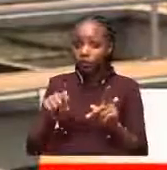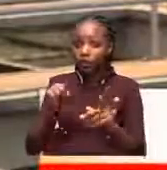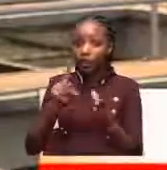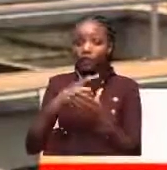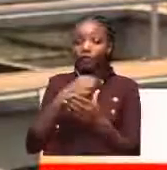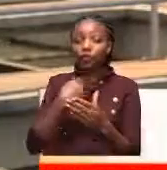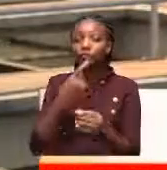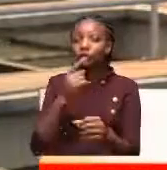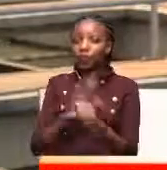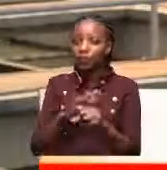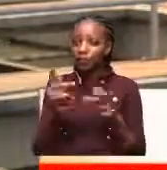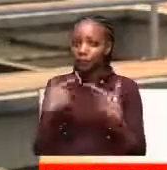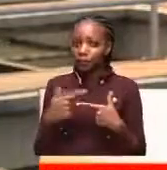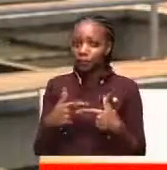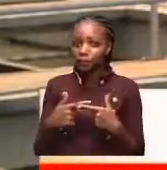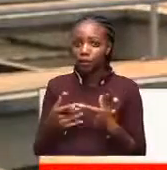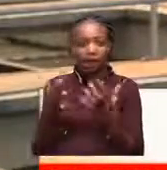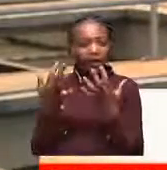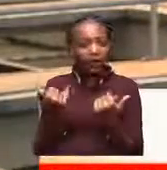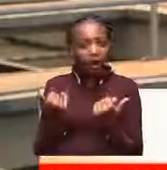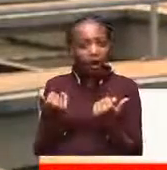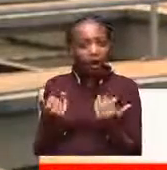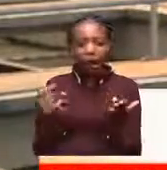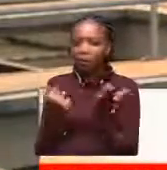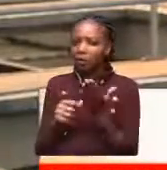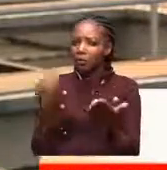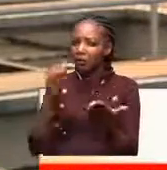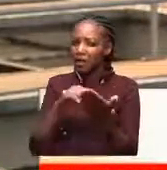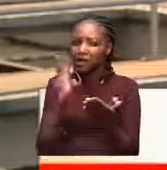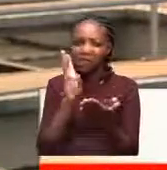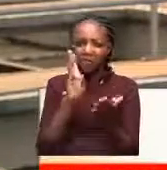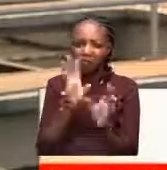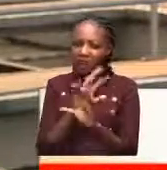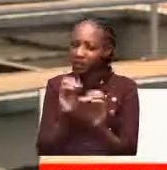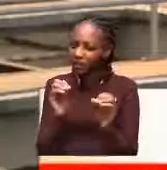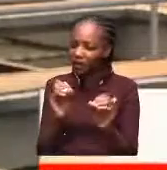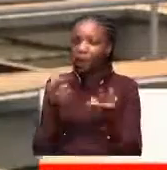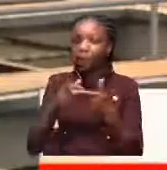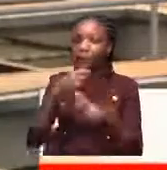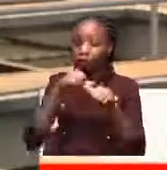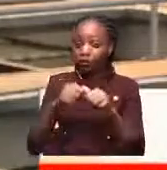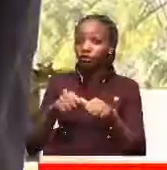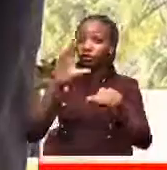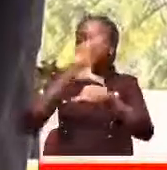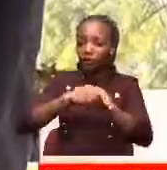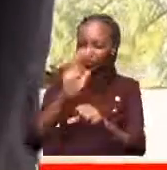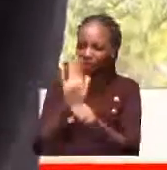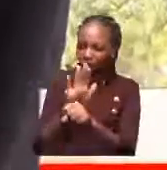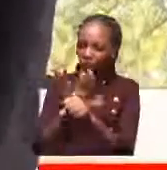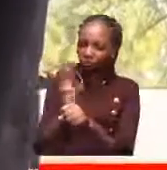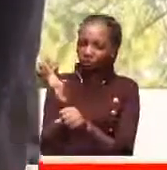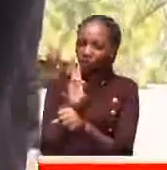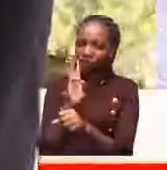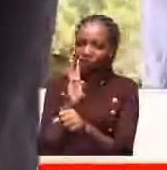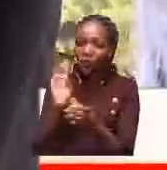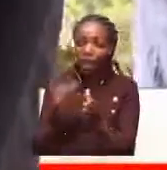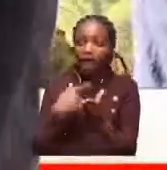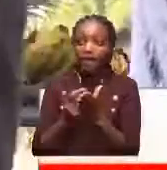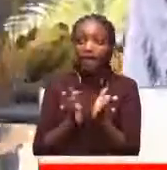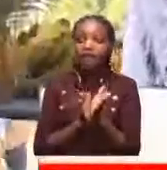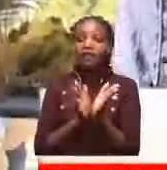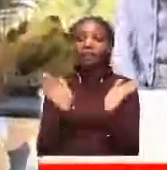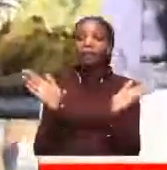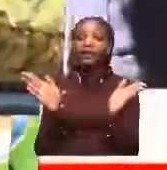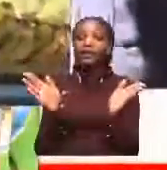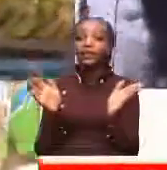the residents that they have adequate water for the next period. Kwa upande wao, wenyeji wa